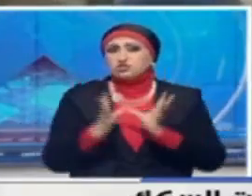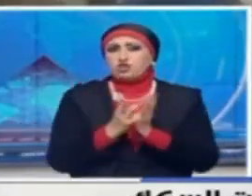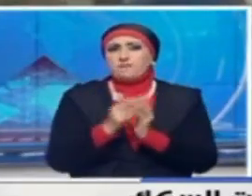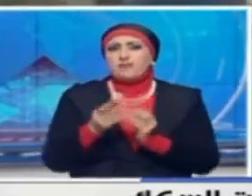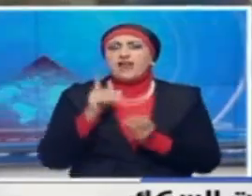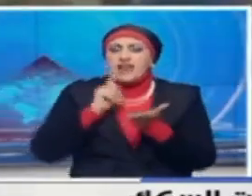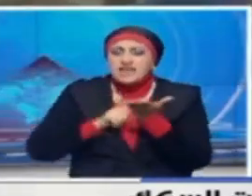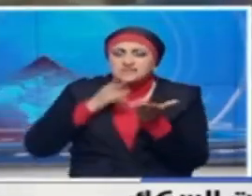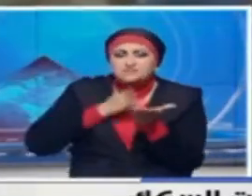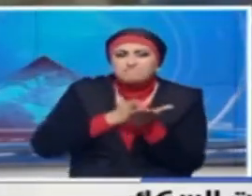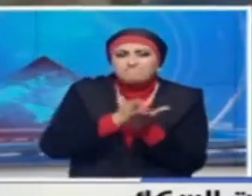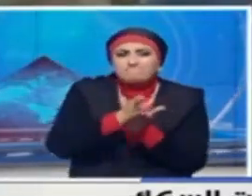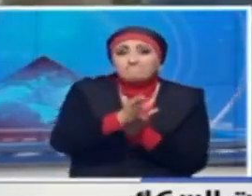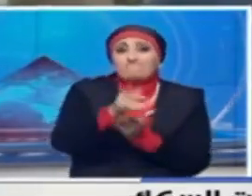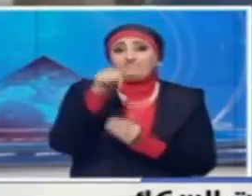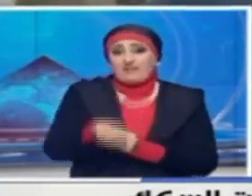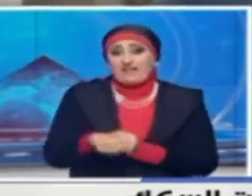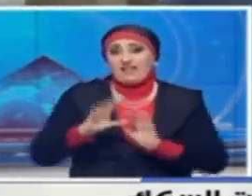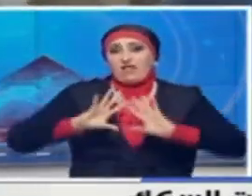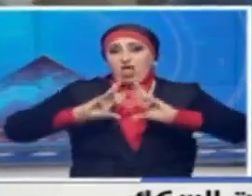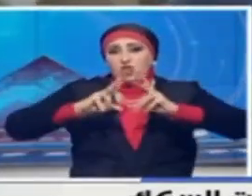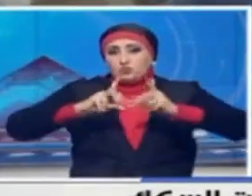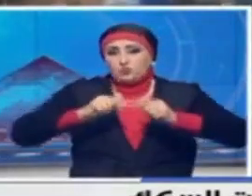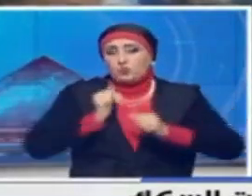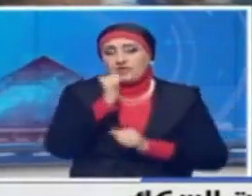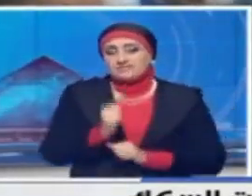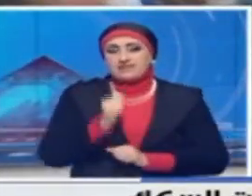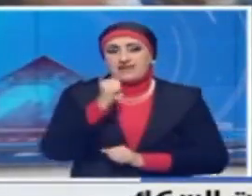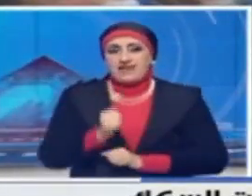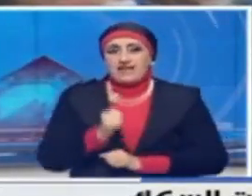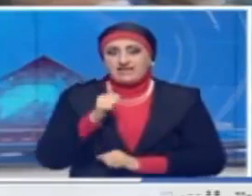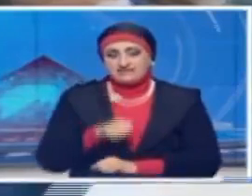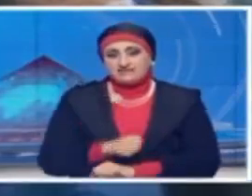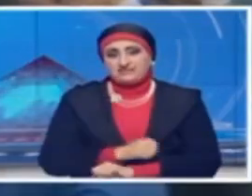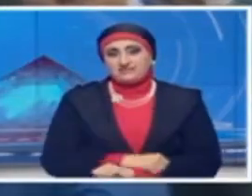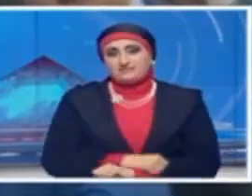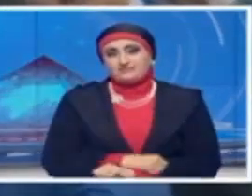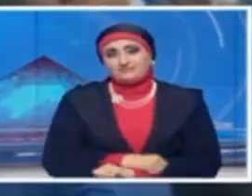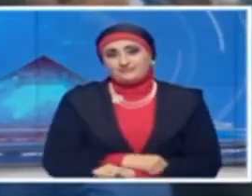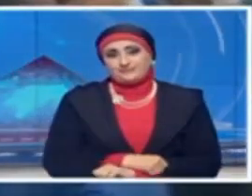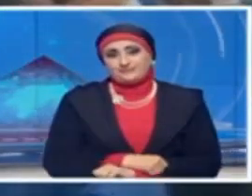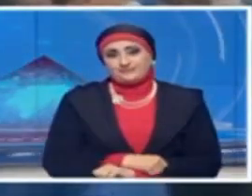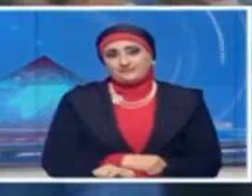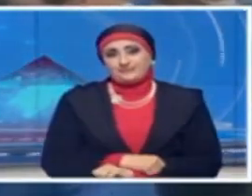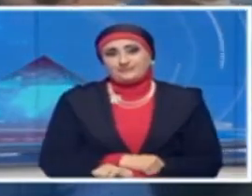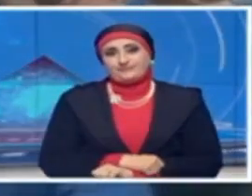الخطة الشاملة التي يتم تطبيقها لتطوير منظومة السكك الحديدية.